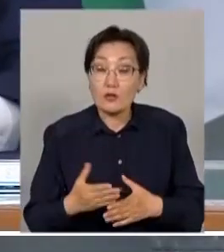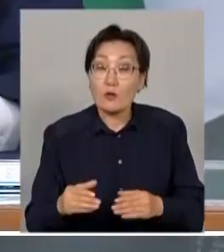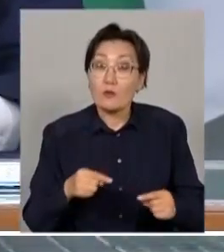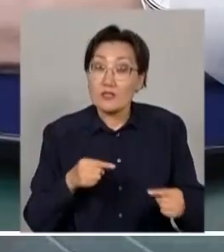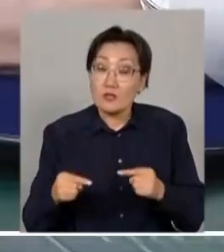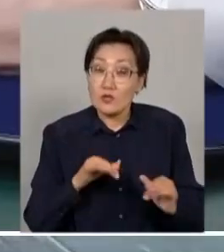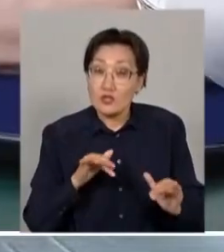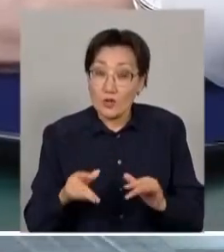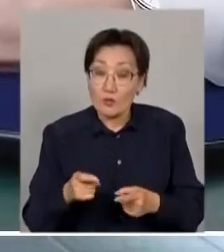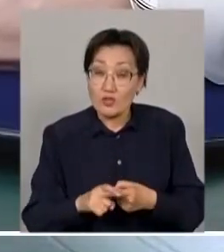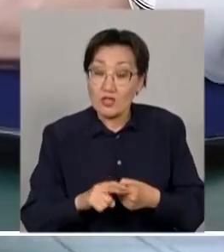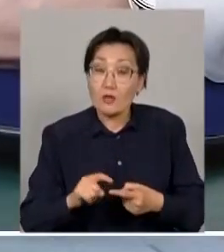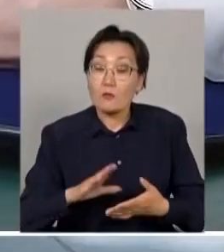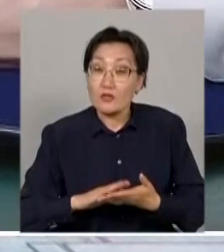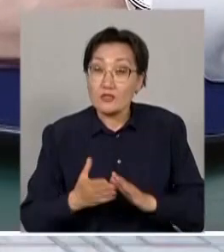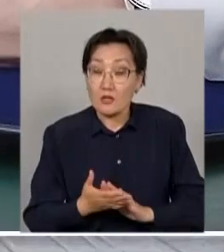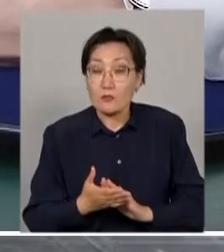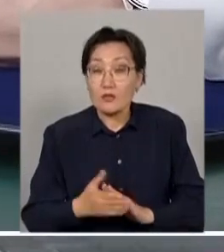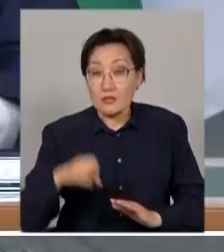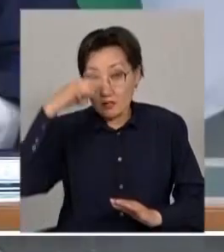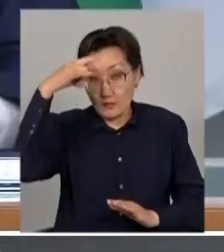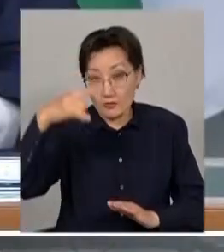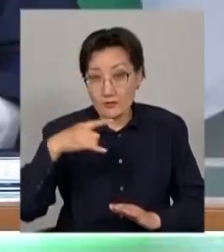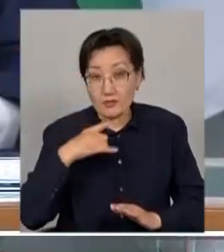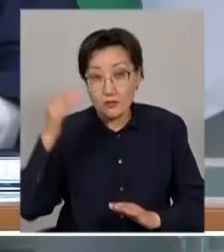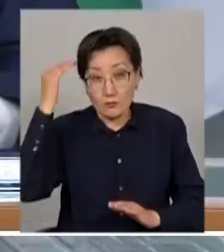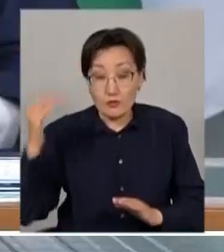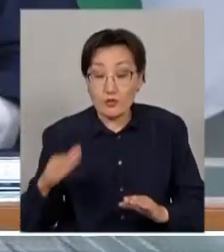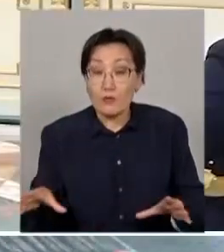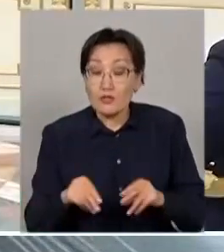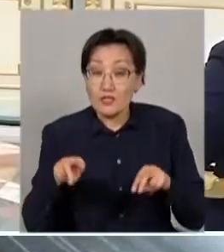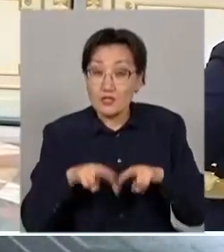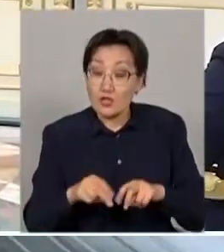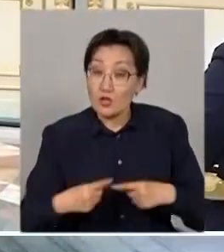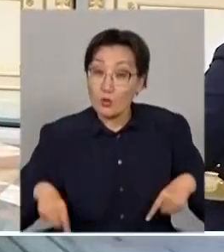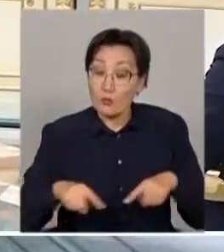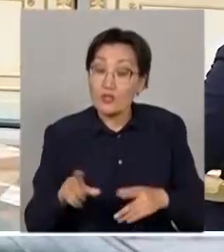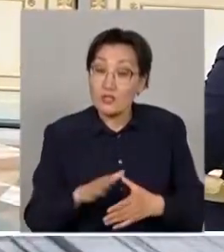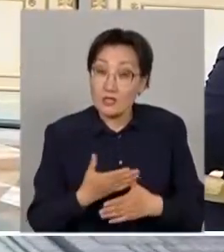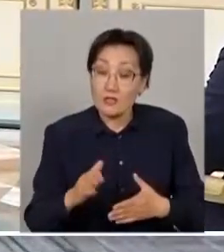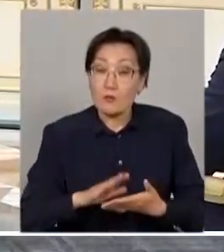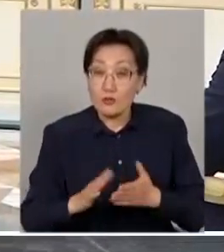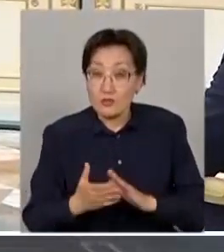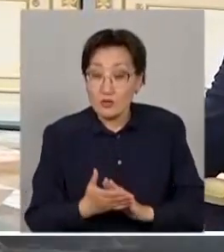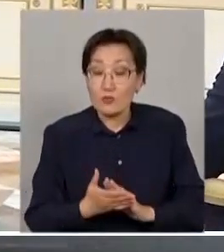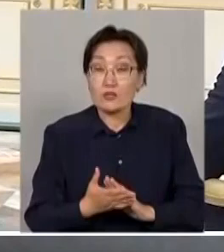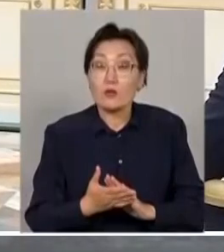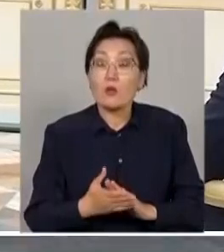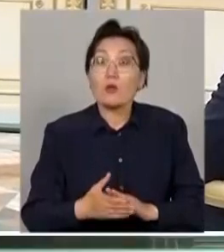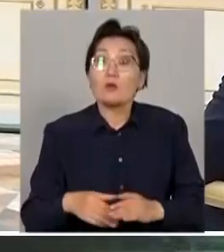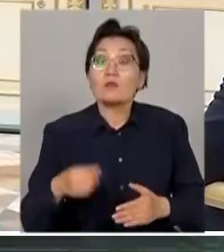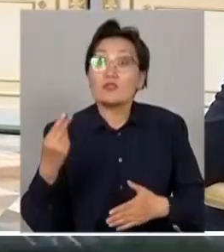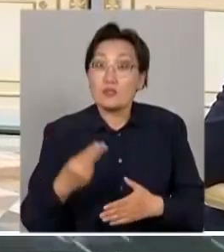өзара іс-қимыл туралы декларация, Қазақстан мен Тәжікстанның стратегиялық зерттеулер орталығы арасындағы ынтымақтастық туралы